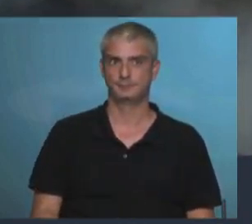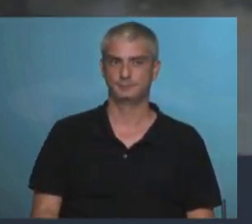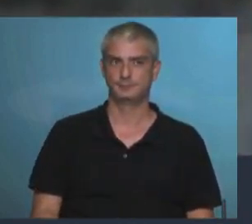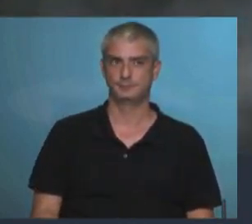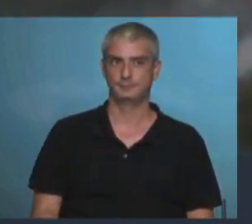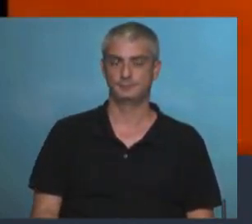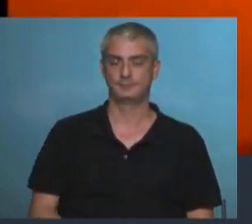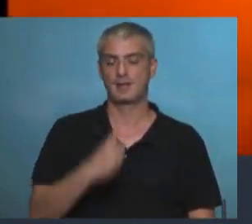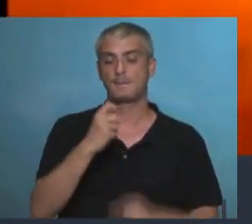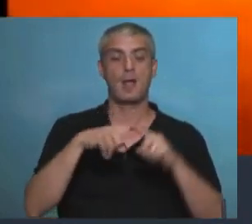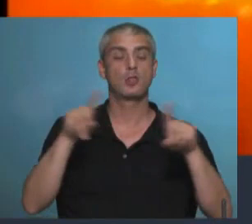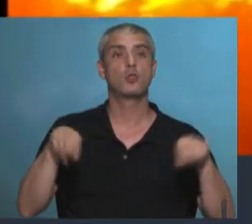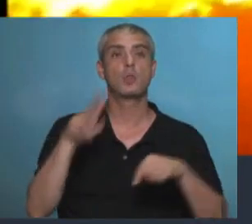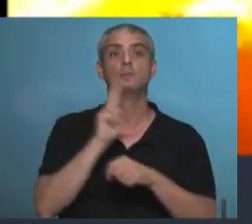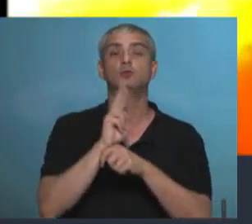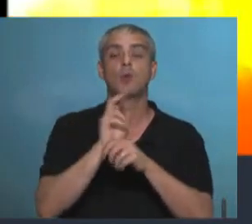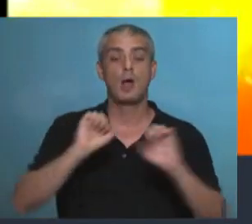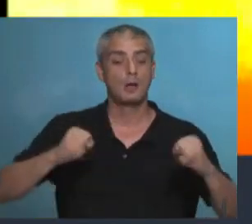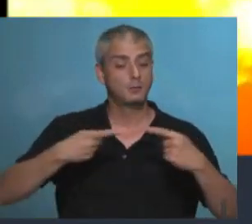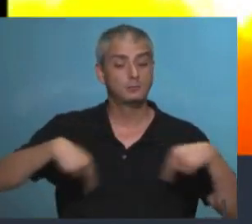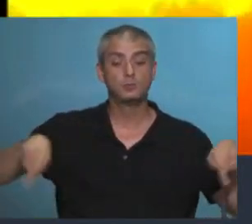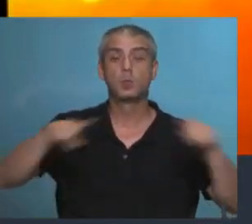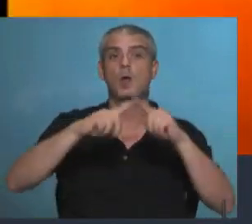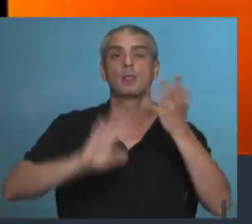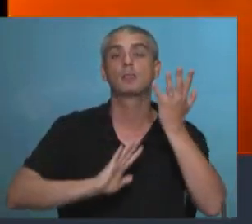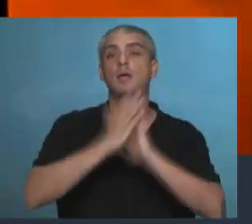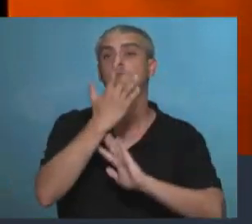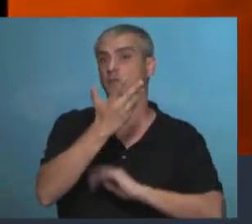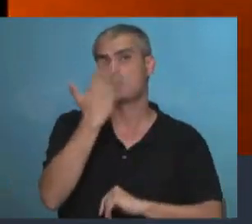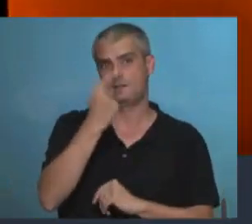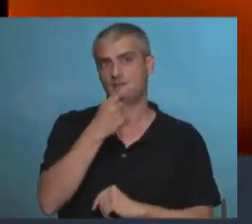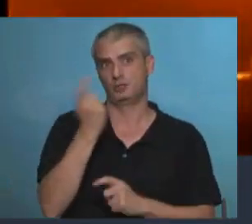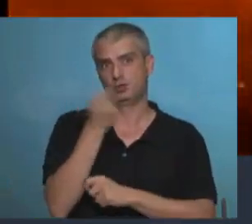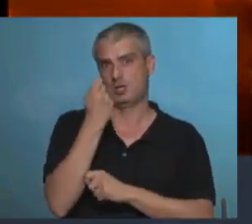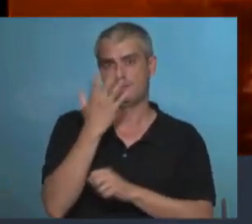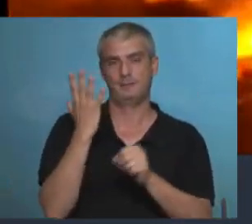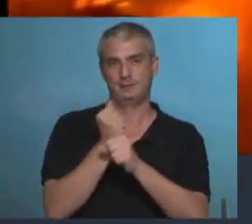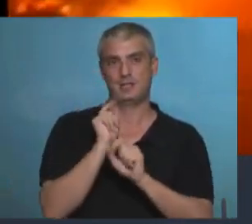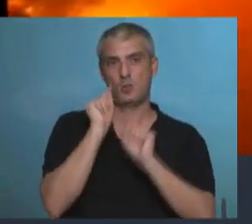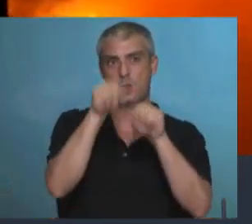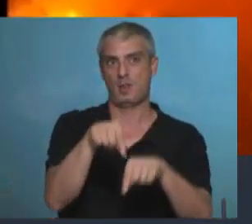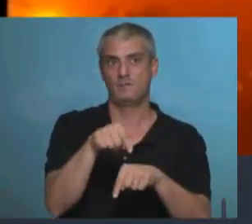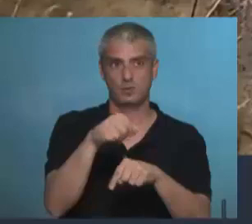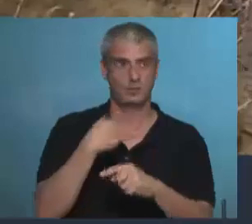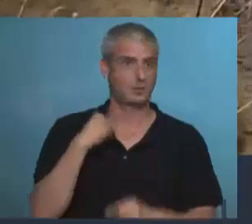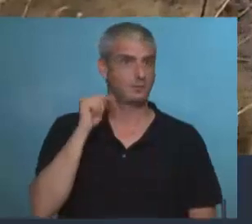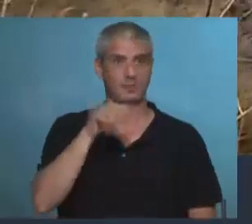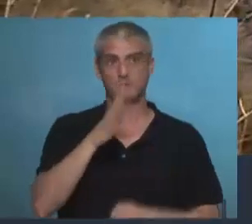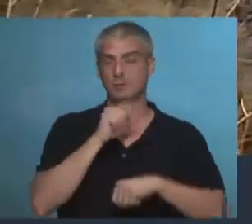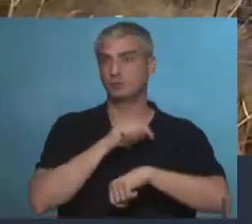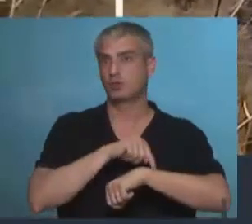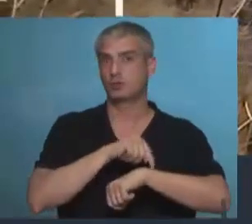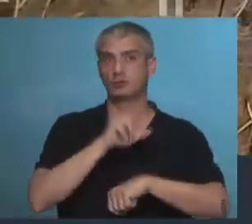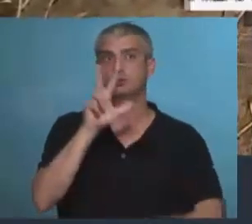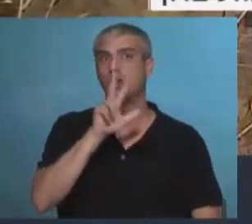כמאה דונמים בשמורה הסגורה למבקרים נשרפו לפני שהספיקו הכבאיות להגיע. הגעתי לכאן בסביבות השעה